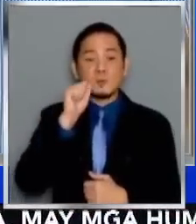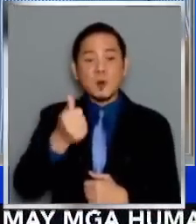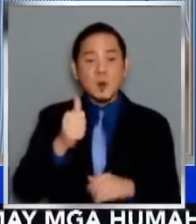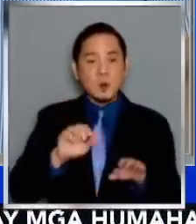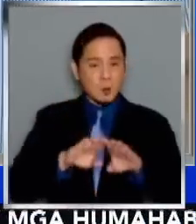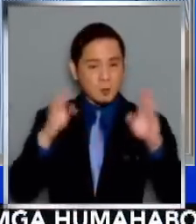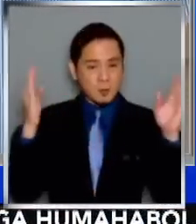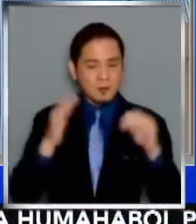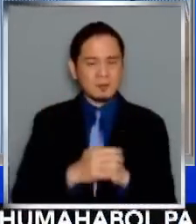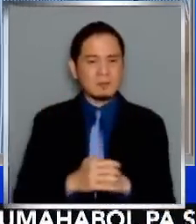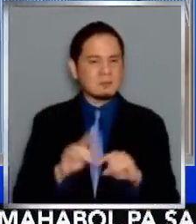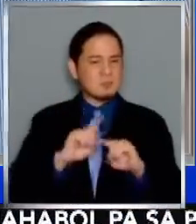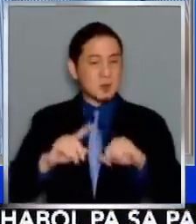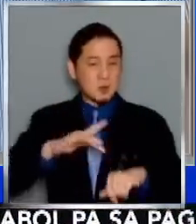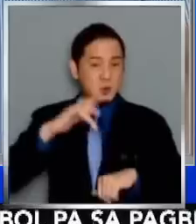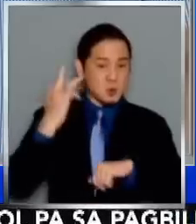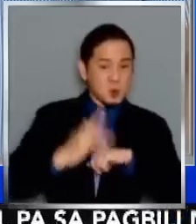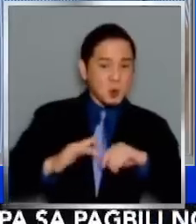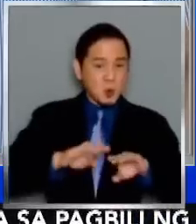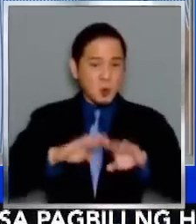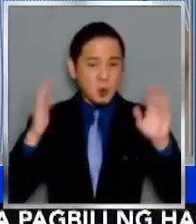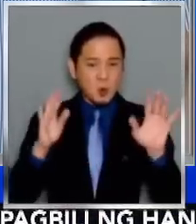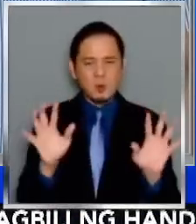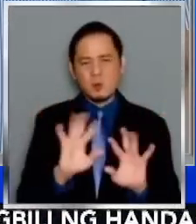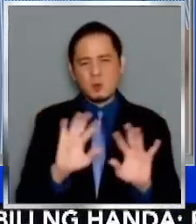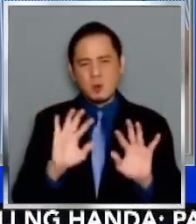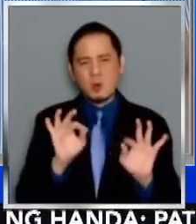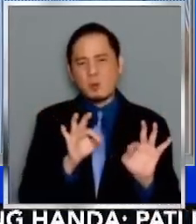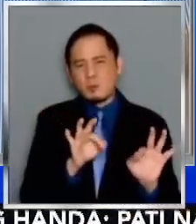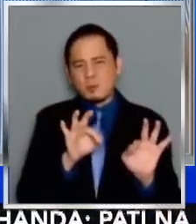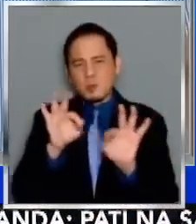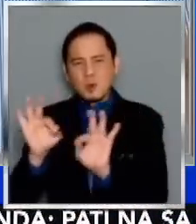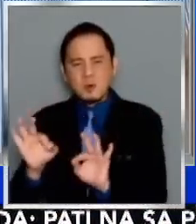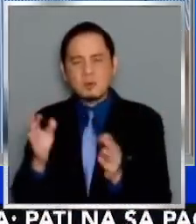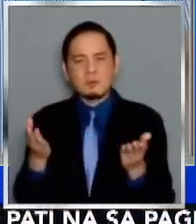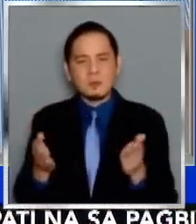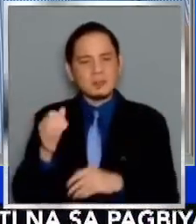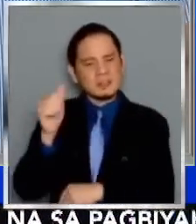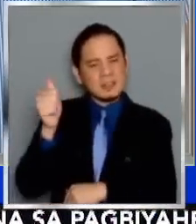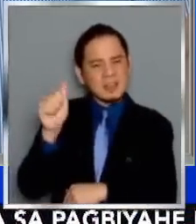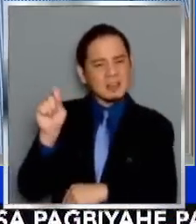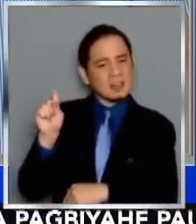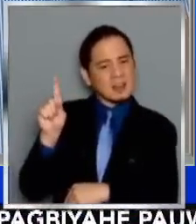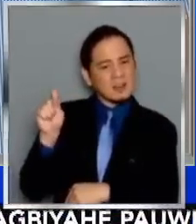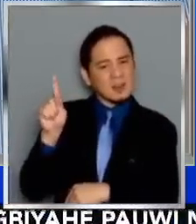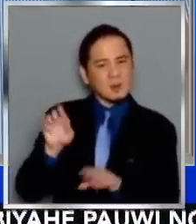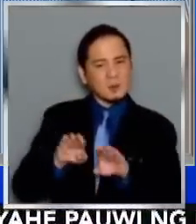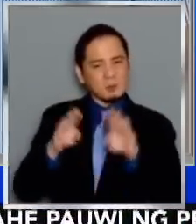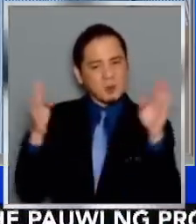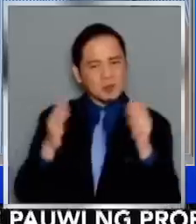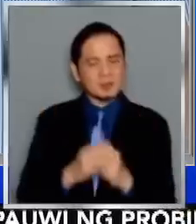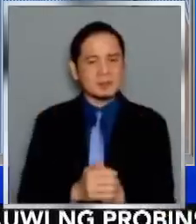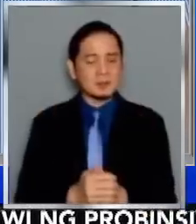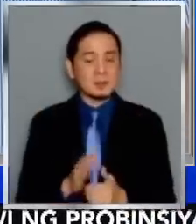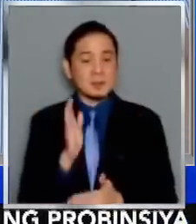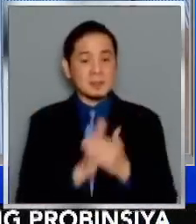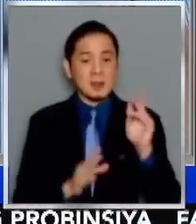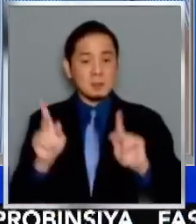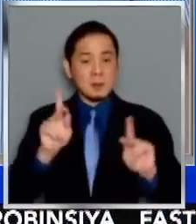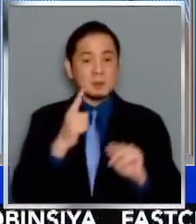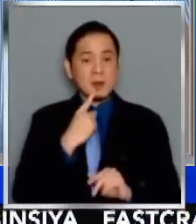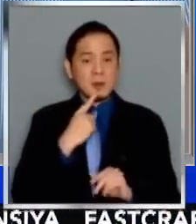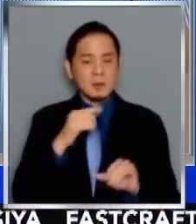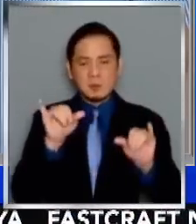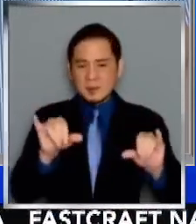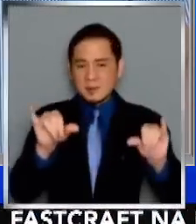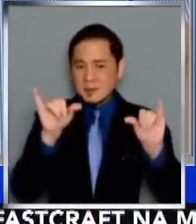ganun kaaga, no? So ang mga baka mga 10 or 11 daw sila magbubukas, pero meron din daw Pia na mga ilan-ilan na magse-stay na dito at dito na